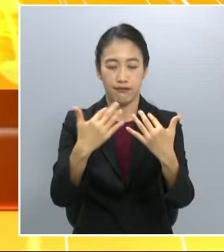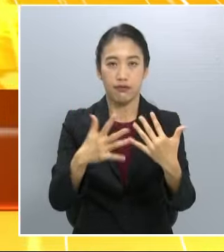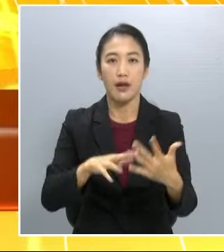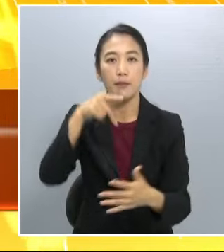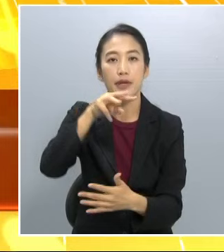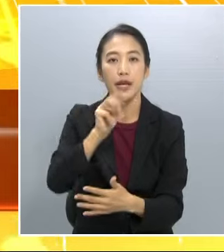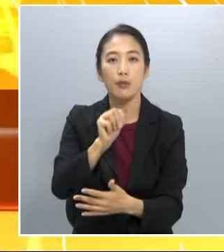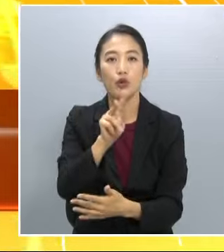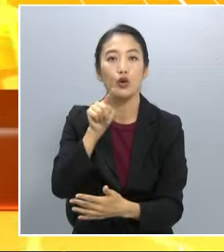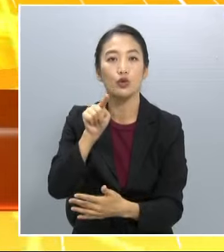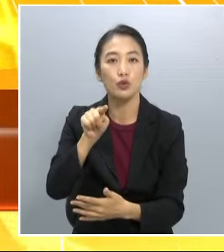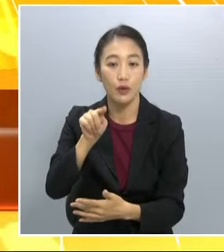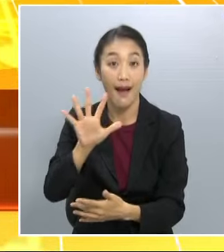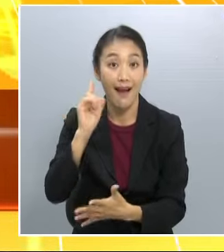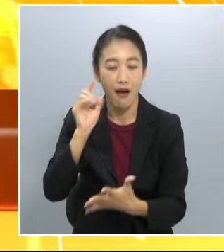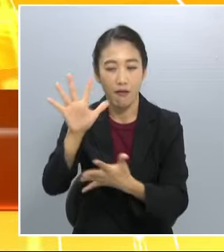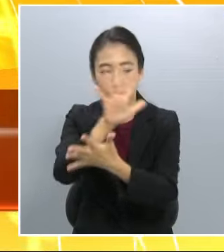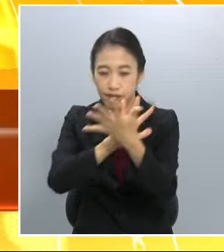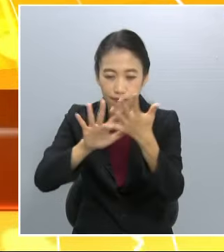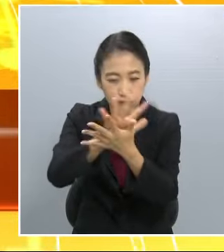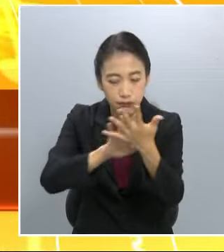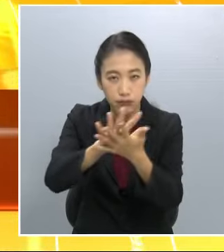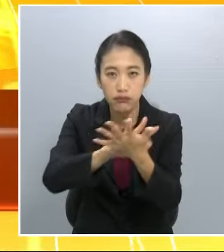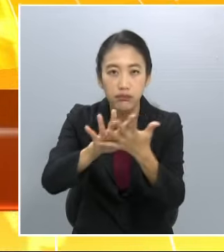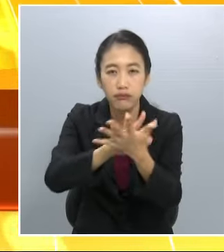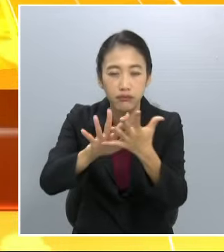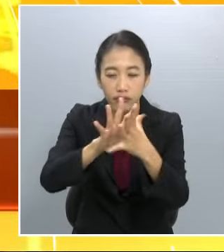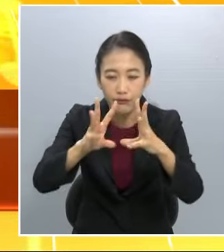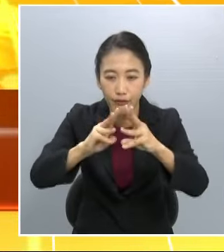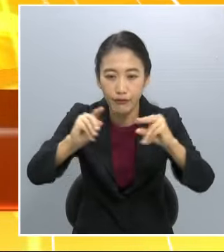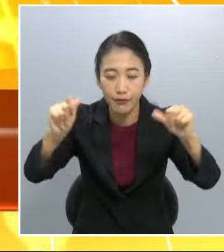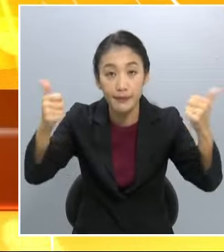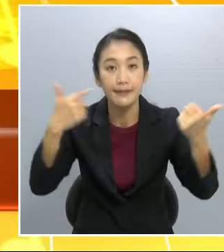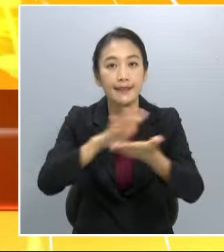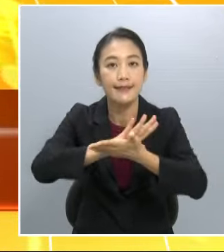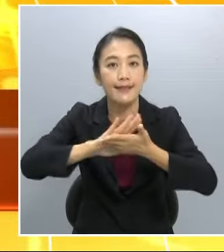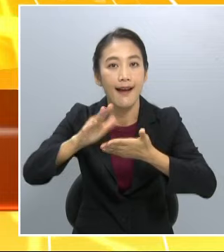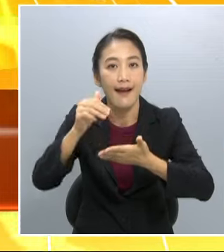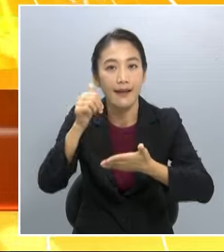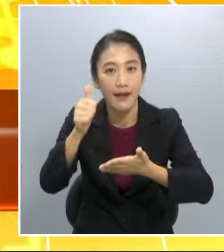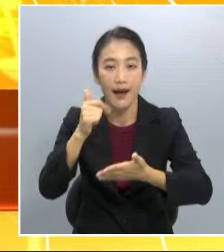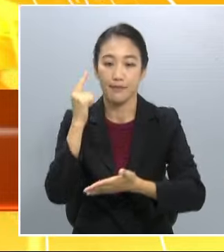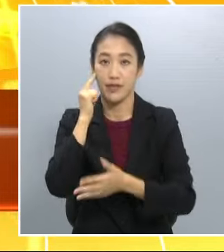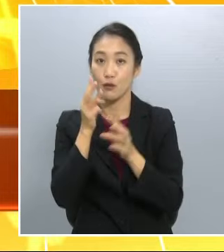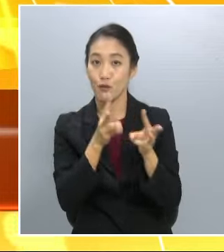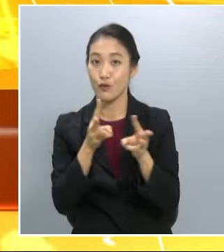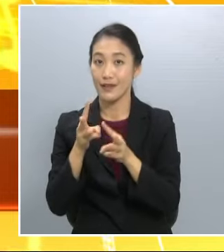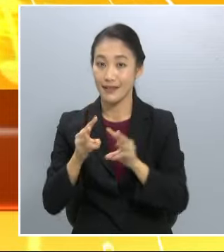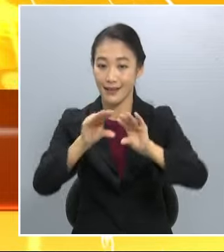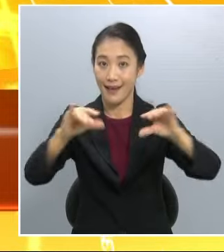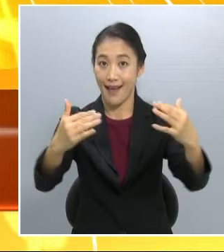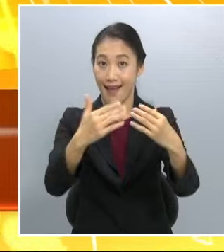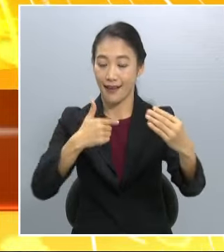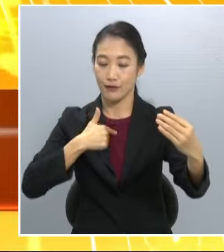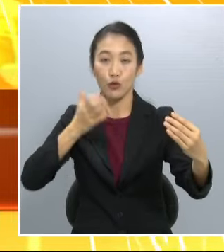ถึงล้างทำความสะอาดตัวเองได้ในตัวแล้วก็ยังเป็นแอร์ Smart Homeที่สามารถสั่งเปิดปิดหรือปรับอุณหภูมิผ่าน